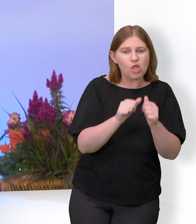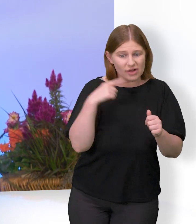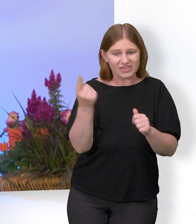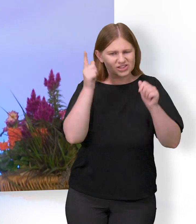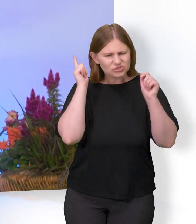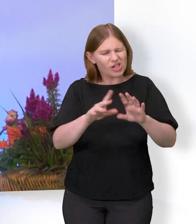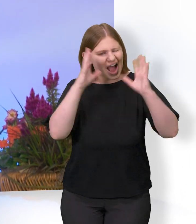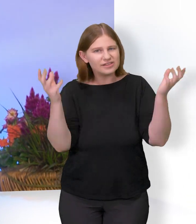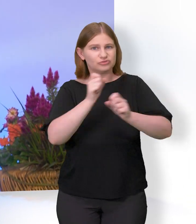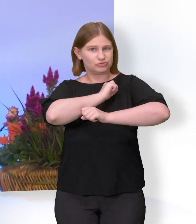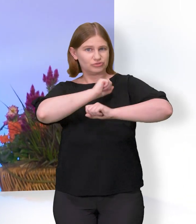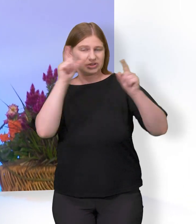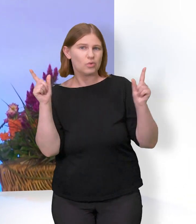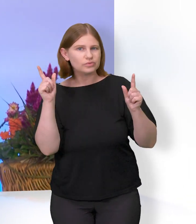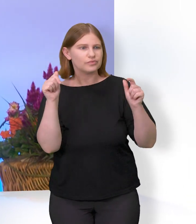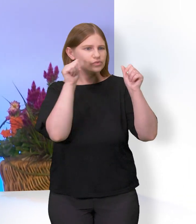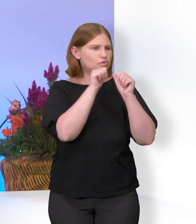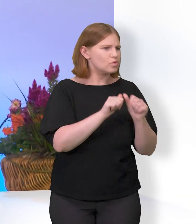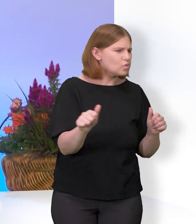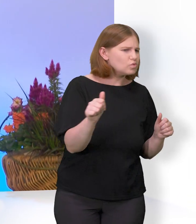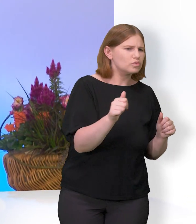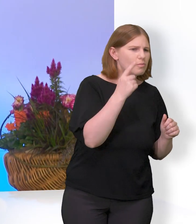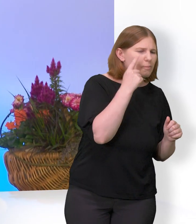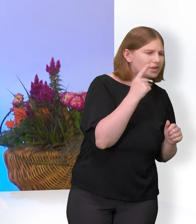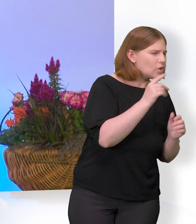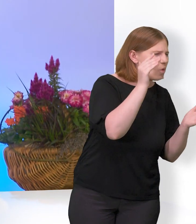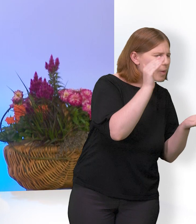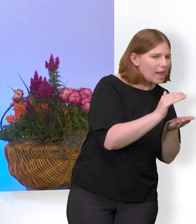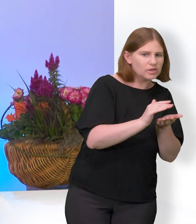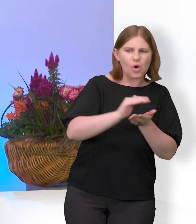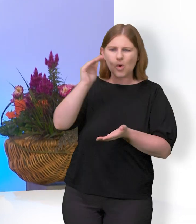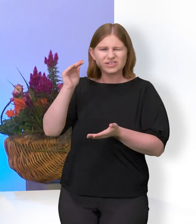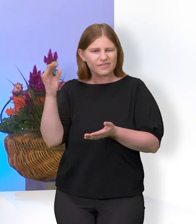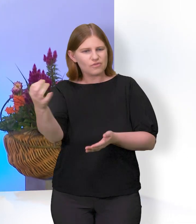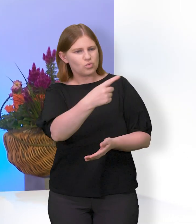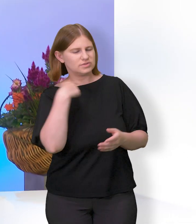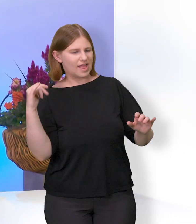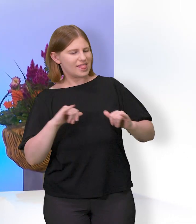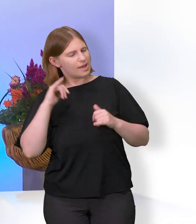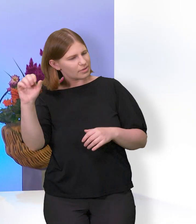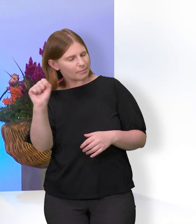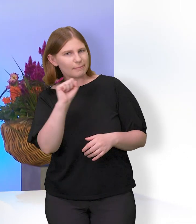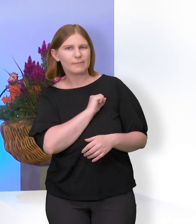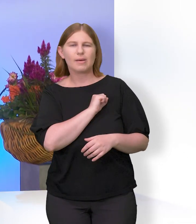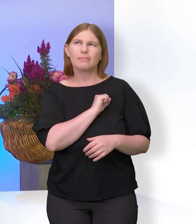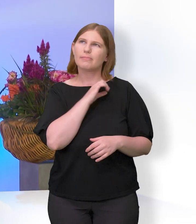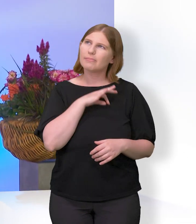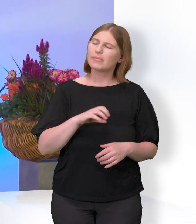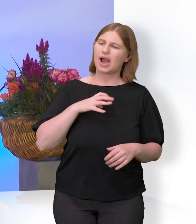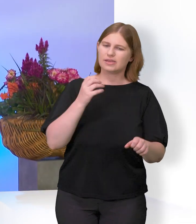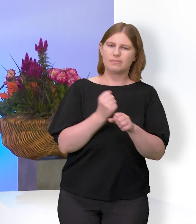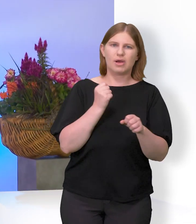Unsichtbare. Die großen und die kleinen Dinge, die unser Leben bereichern und die uns manchmal erst